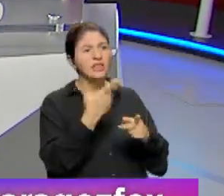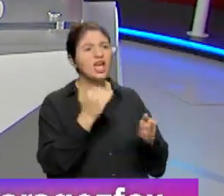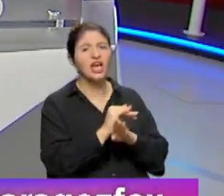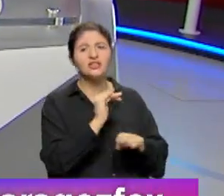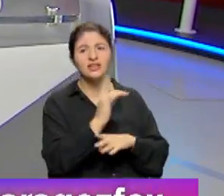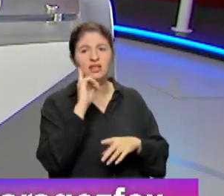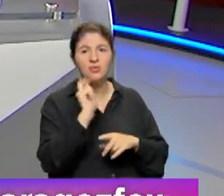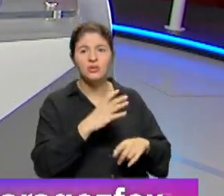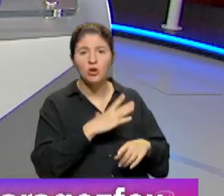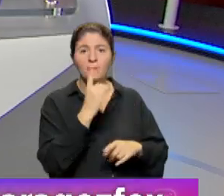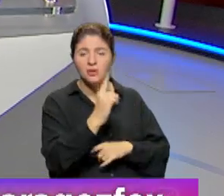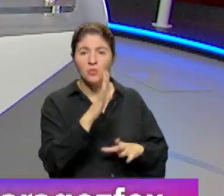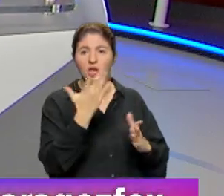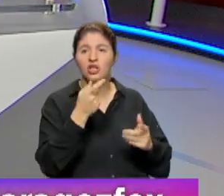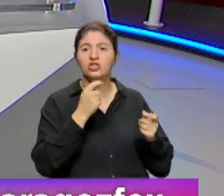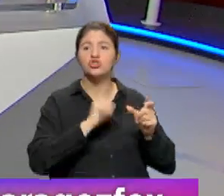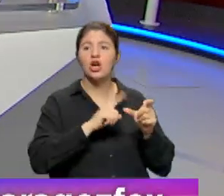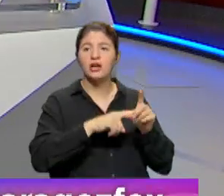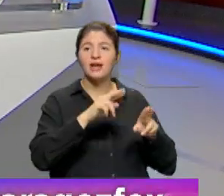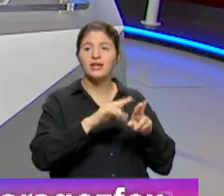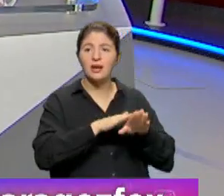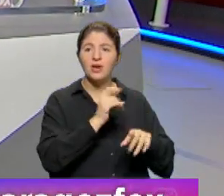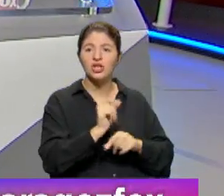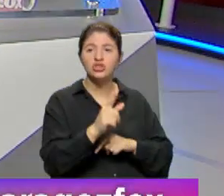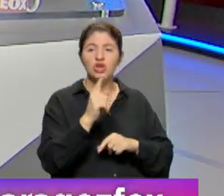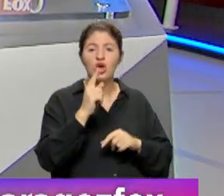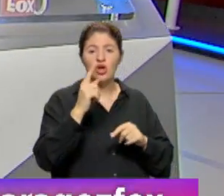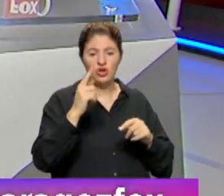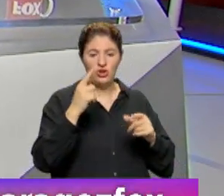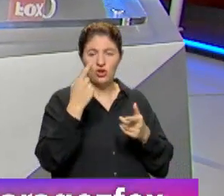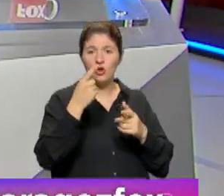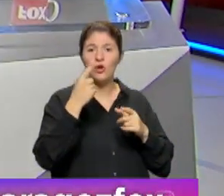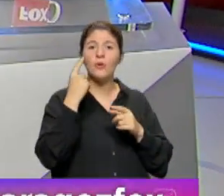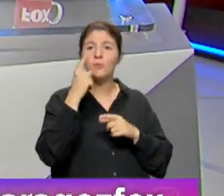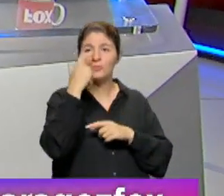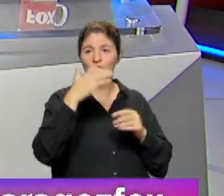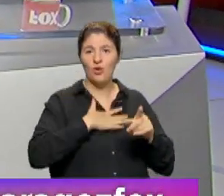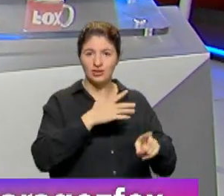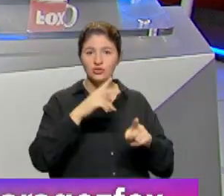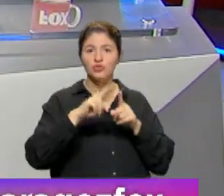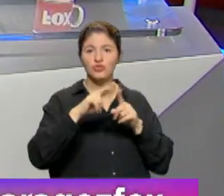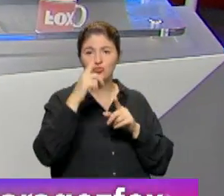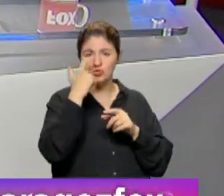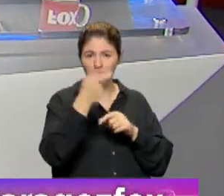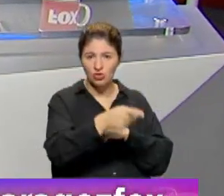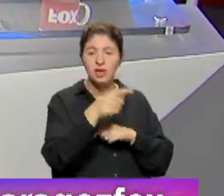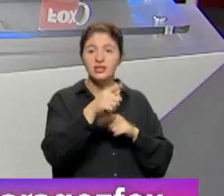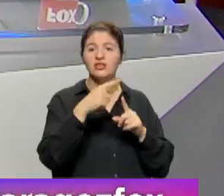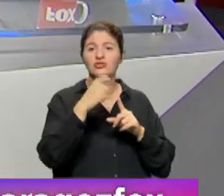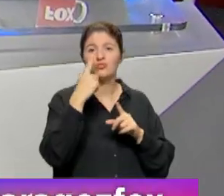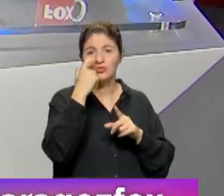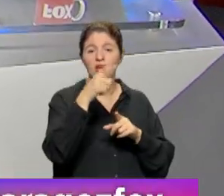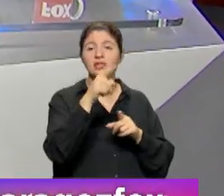yaşadığını demek istiyoruz Bir de böyle Çankaya Kaymakamlığı İlçe Nüfus Müdürlüğünün önündesin E orada seninle aynı şikayeti yaşayıp da